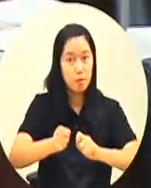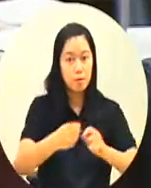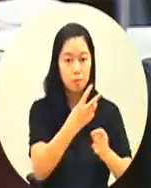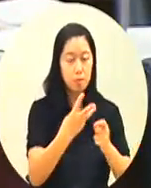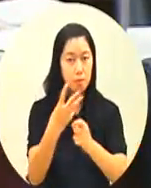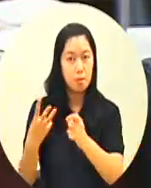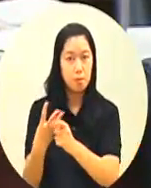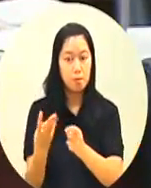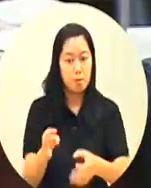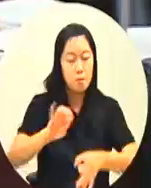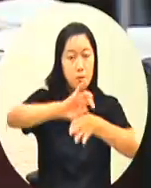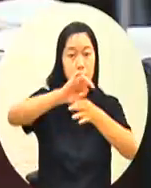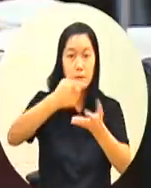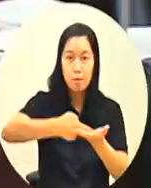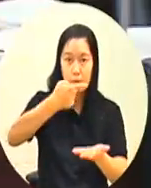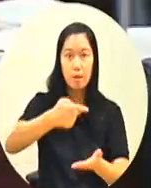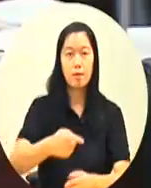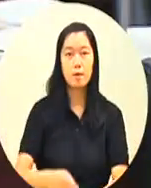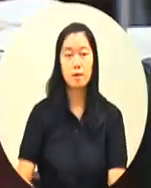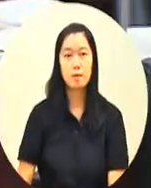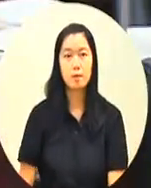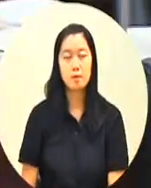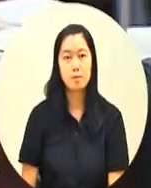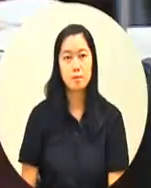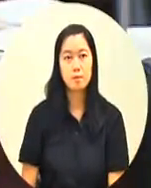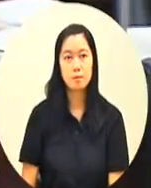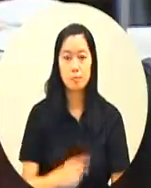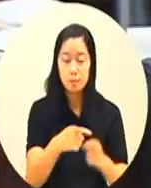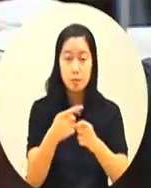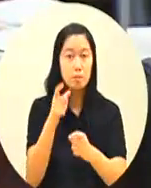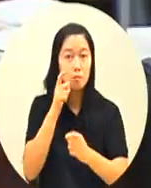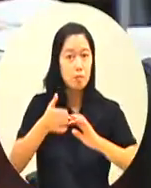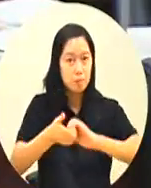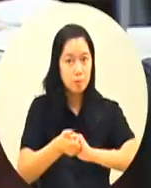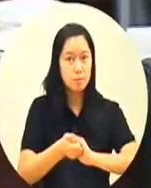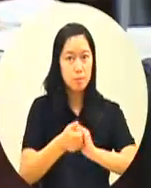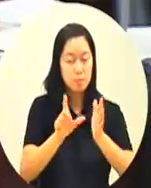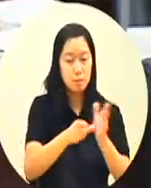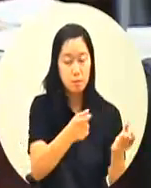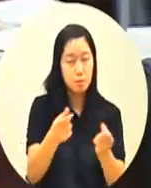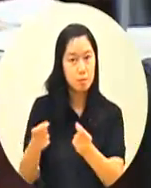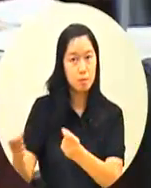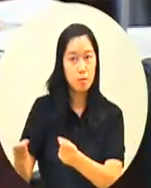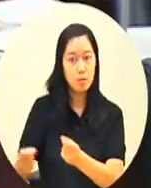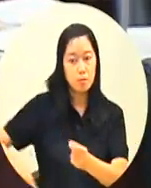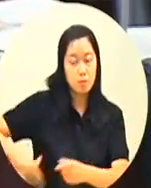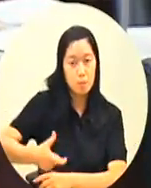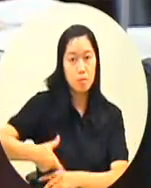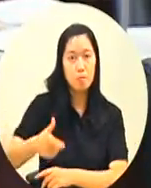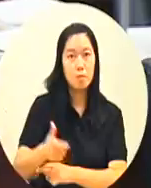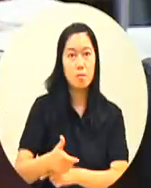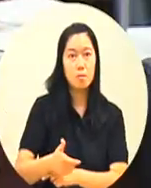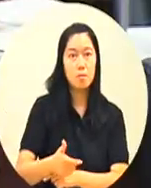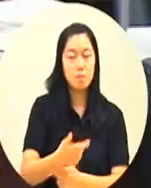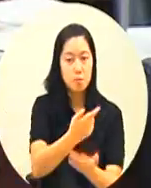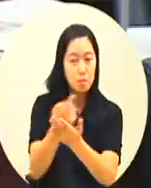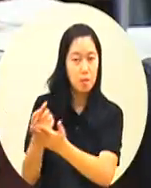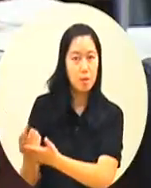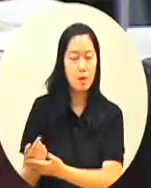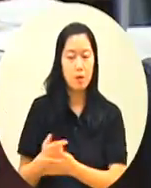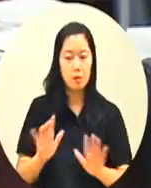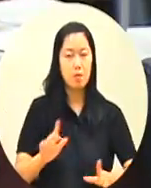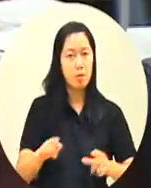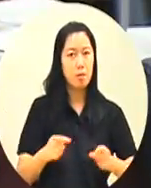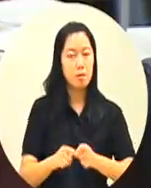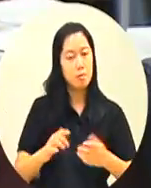去调整的幅度其实不高，甚至没有调整，所以每年固定这个时间要缴这一笔土地的税，其实大家心里都有底啊。我给你这个时